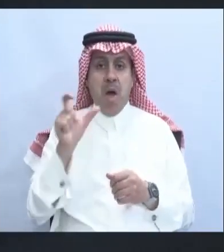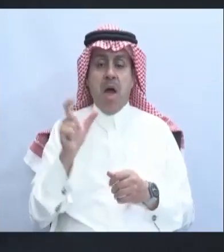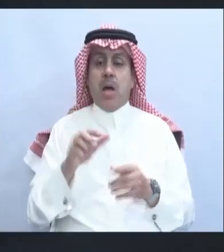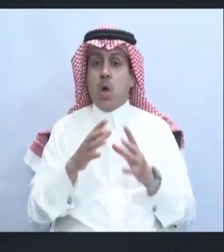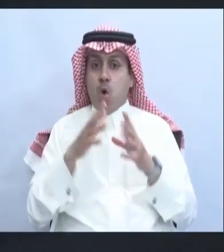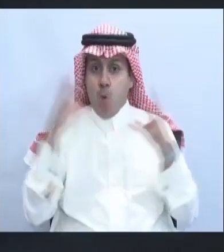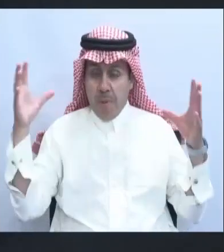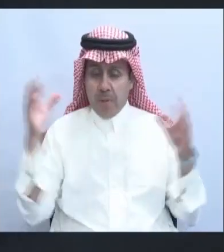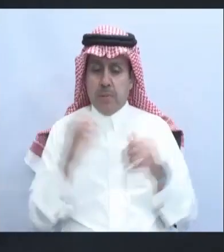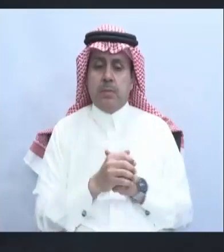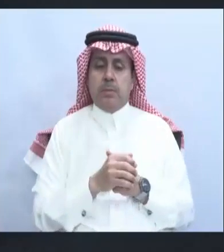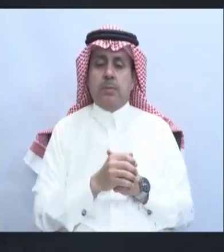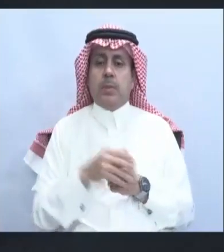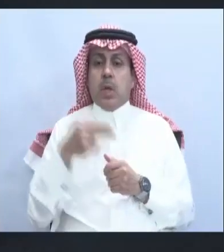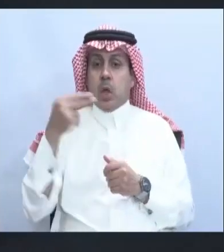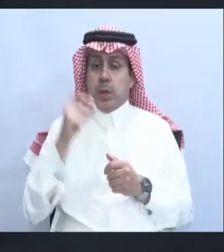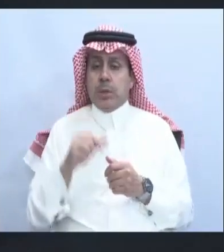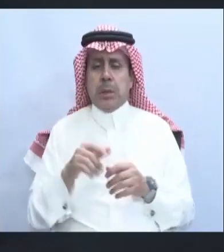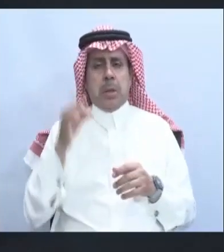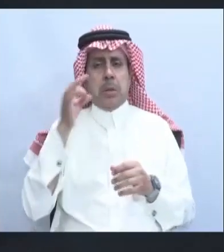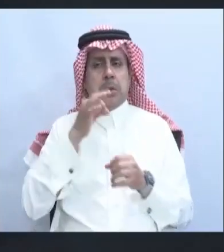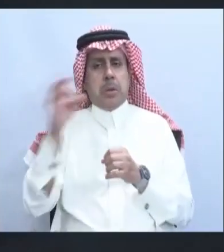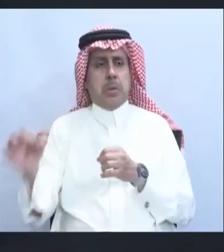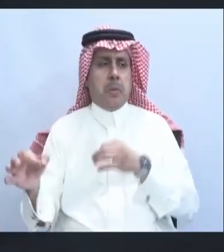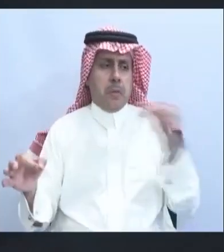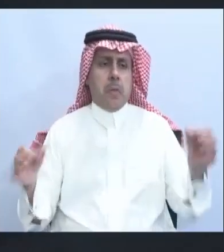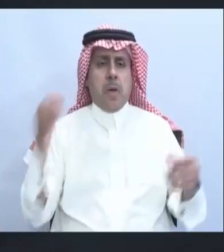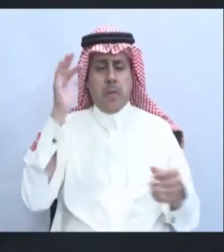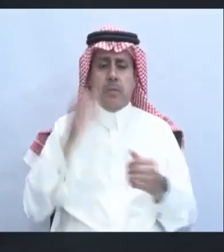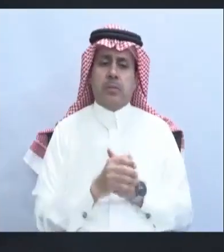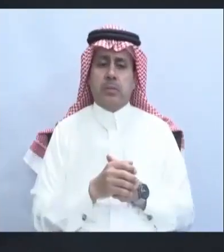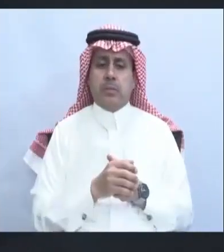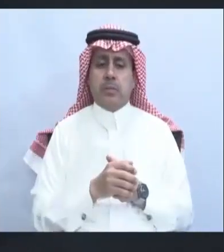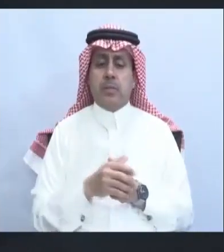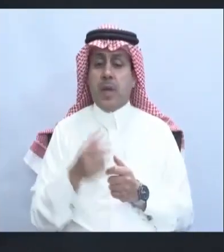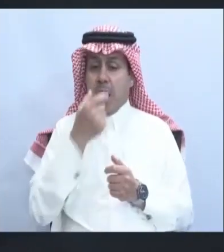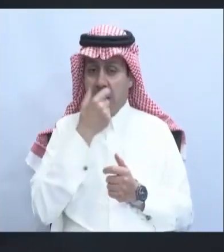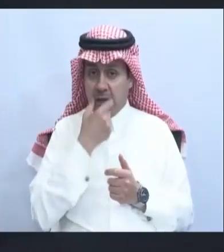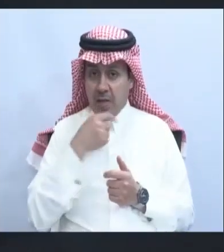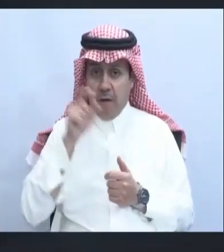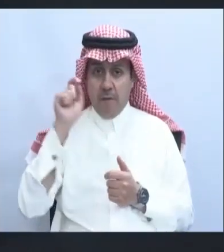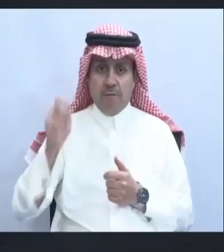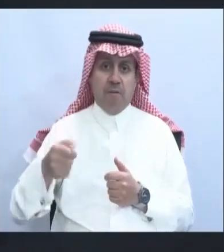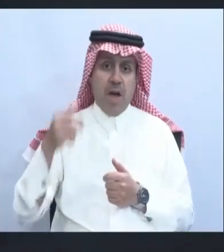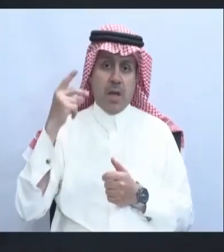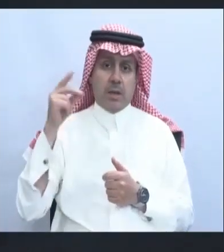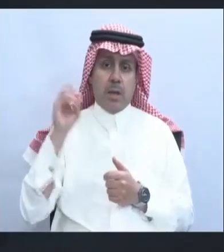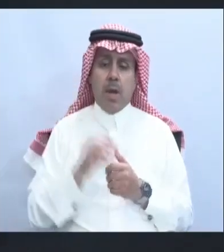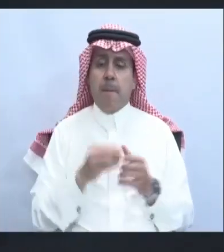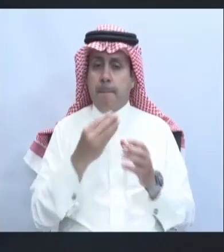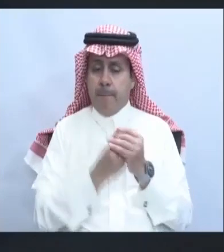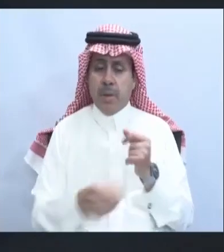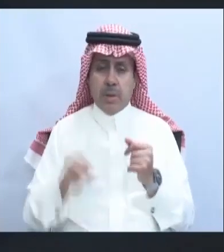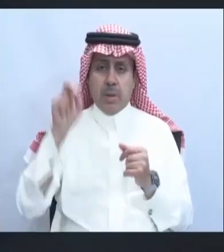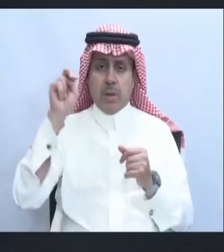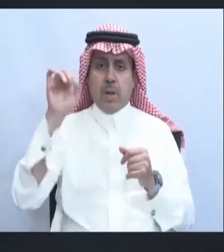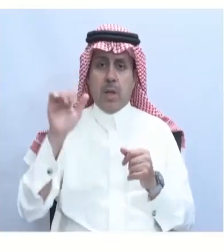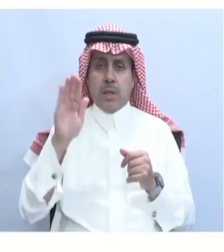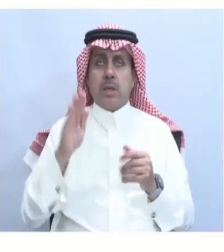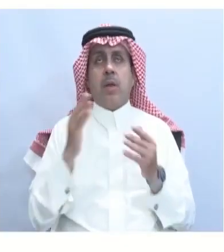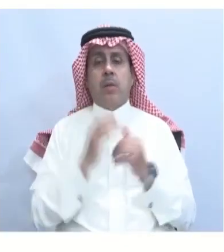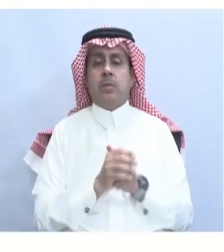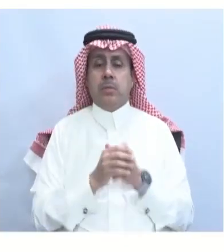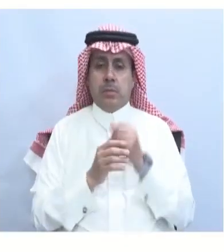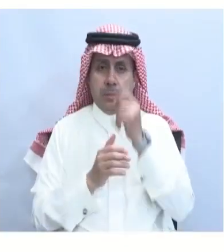فهنا تعتد حيث شاءت لماذا لحديث فاطمه بنت قيس رضي الله عنها قالت